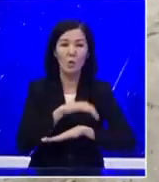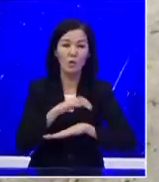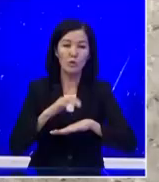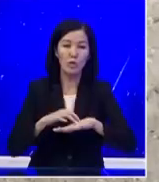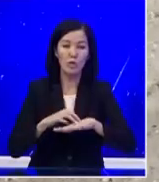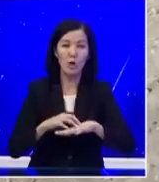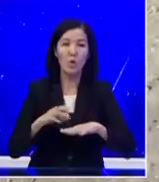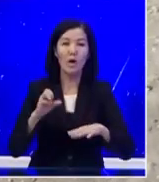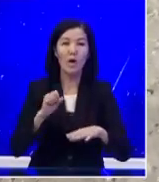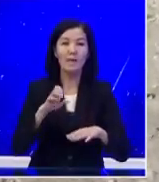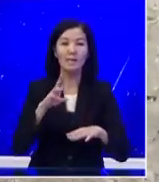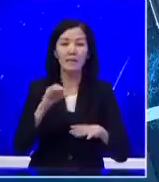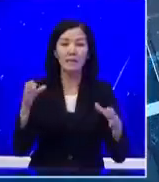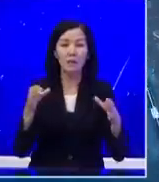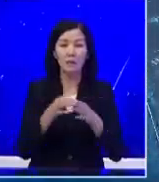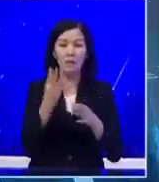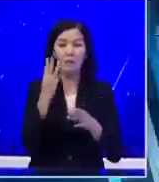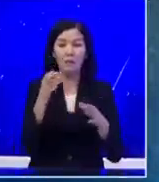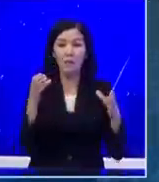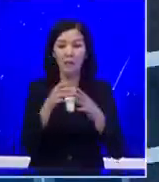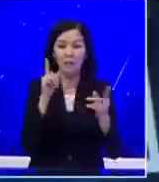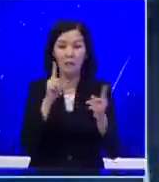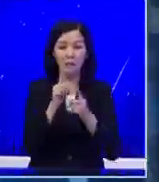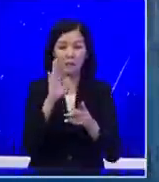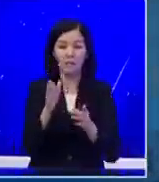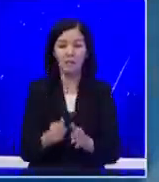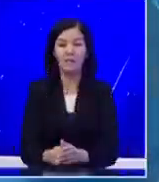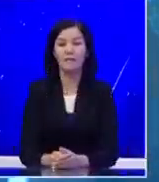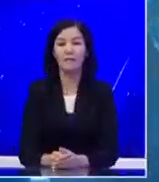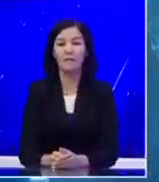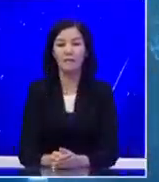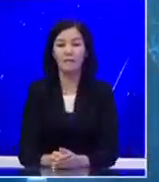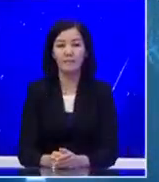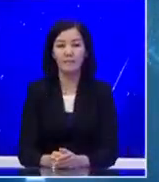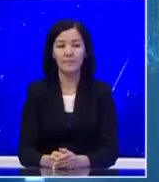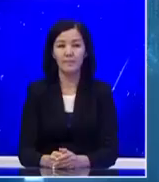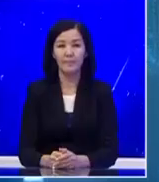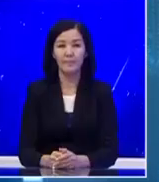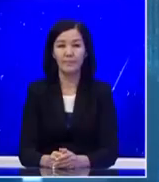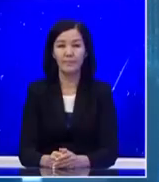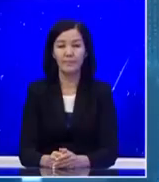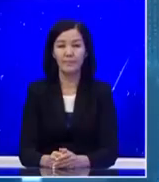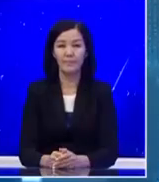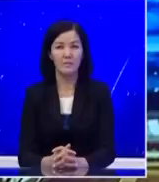мен Астана құрамасы болмақ. Меруерт Қыдырбайқызы, Алексей Сой, Абылай Құттықбай, Жетісу арнасы.